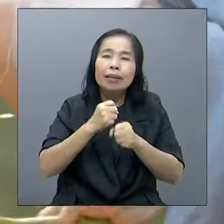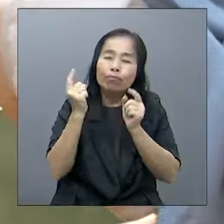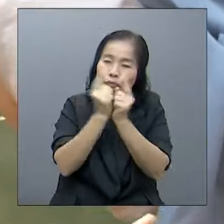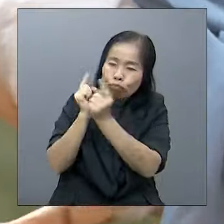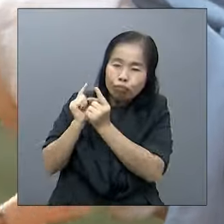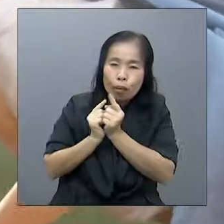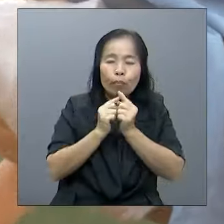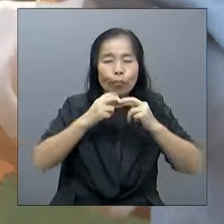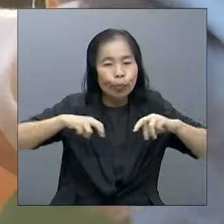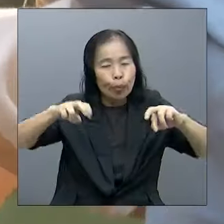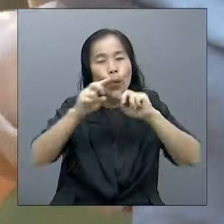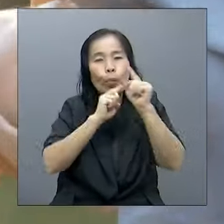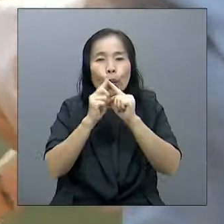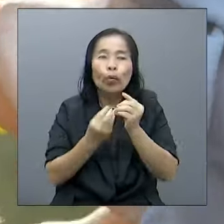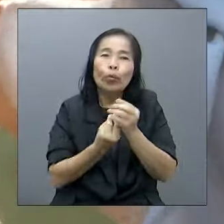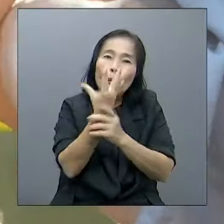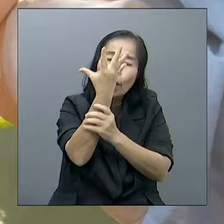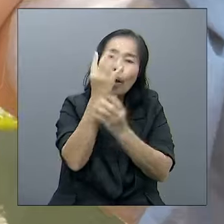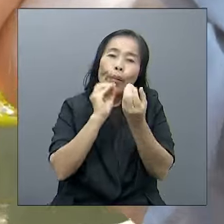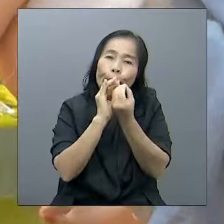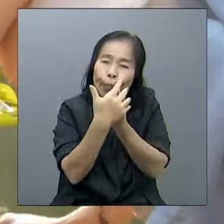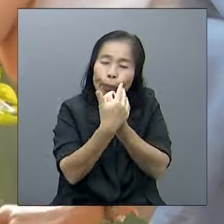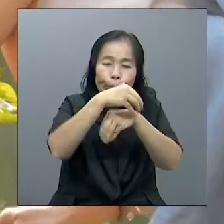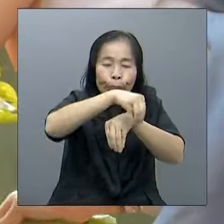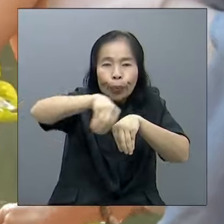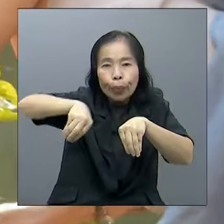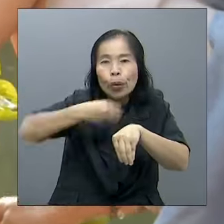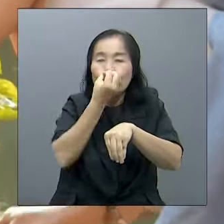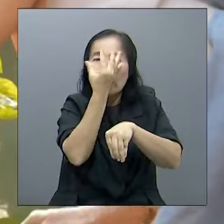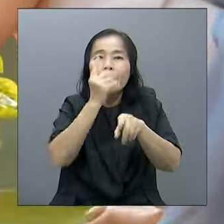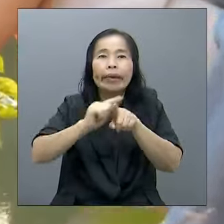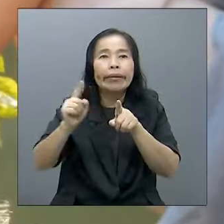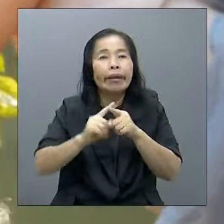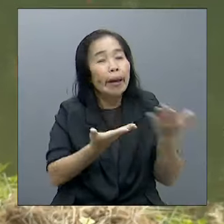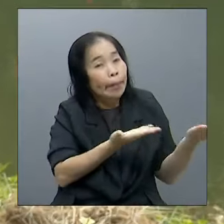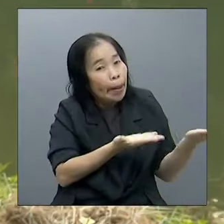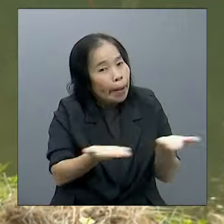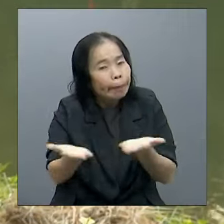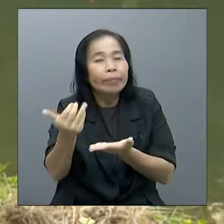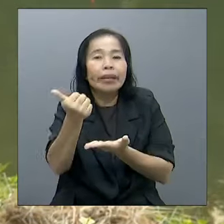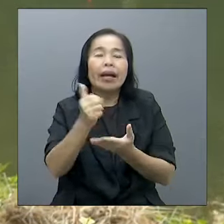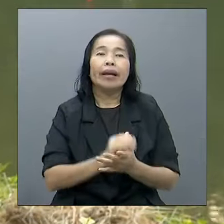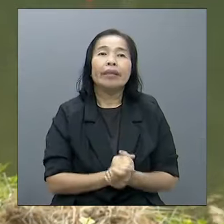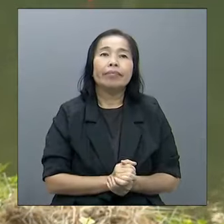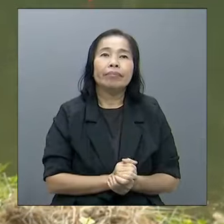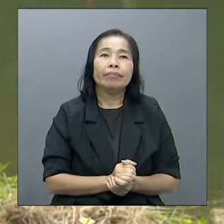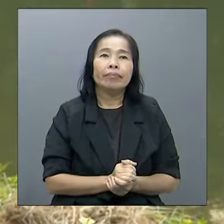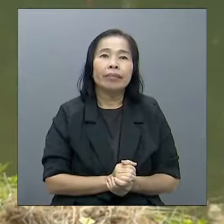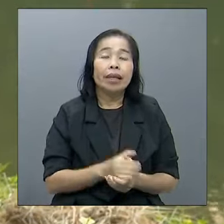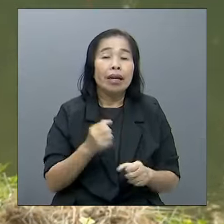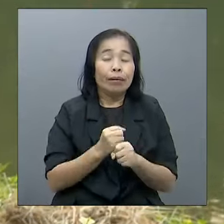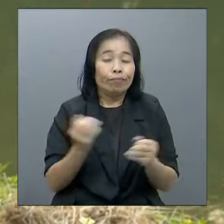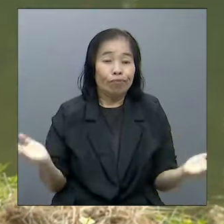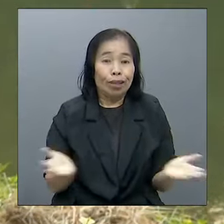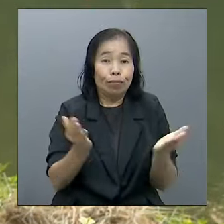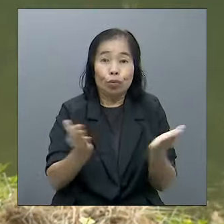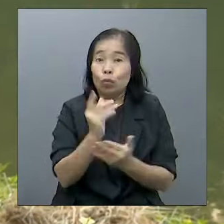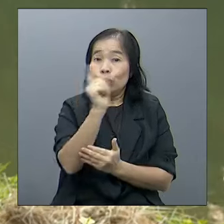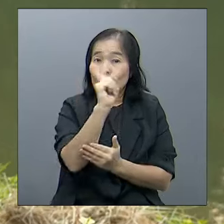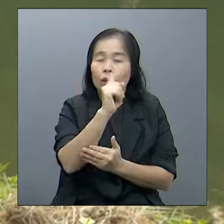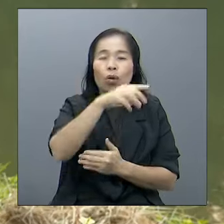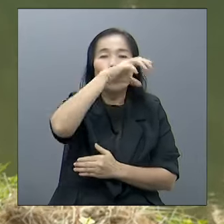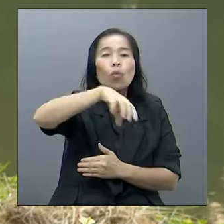านั่งคอยดูต้นไม้รดน้ำต้นไม้อยู่หรือว่ามายืนรอต้อนรับอยู่ก็ได้ค่ะ จริงๆการได้รับการสนับสนุนนะคะจากหน่วยงานองค์ก